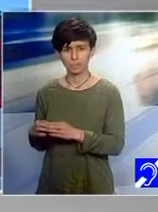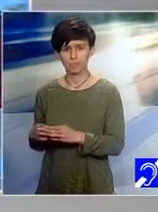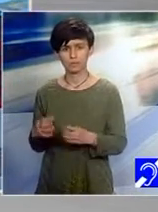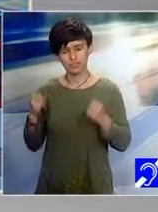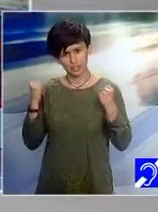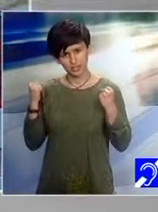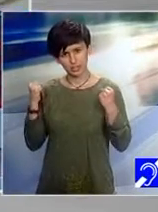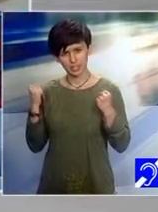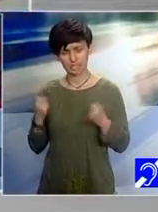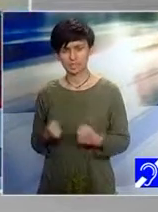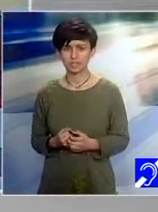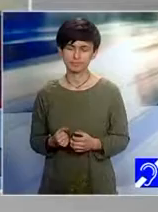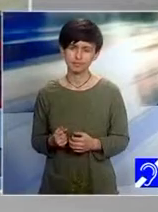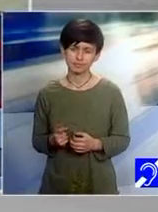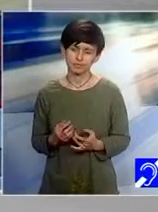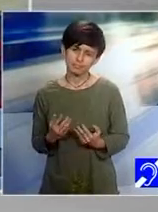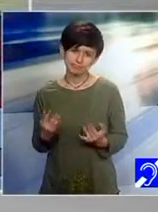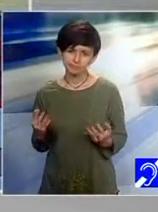o comunitate, chiar dacă numeric